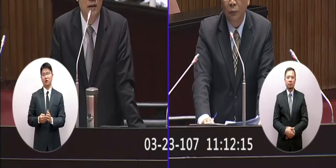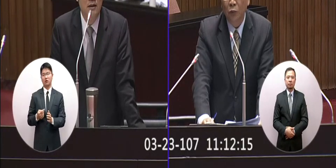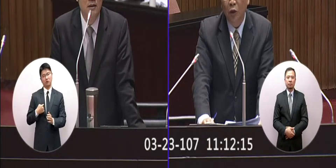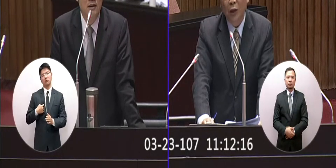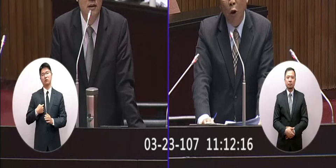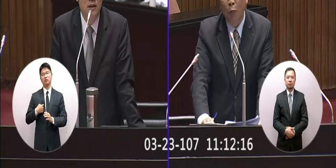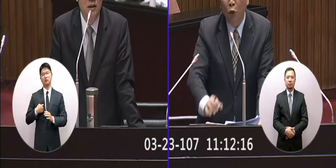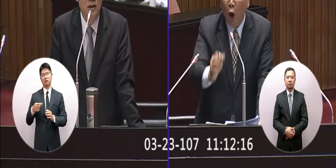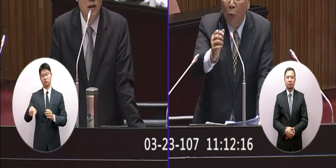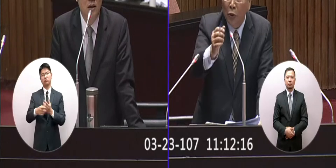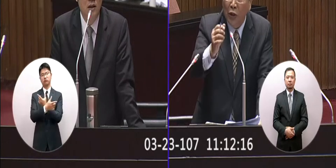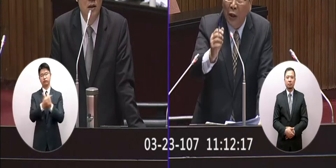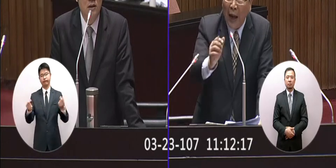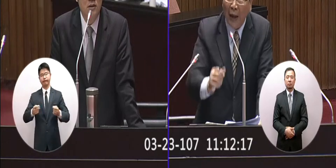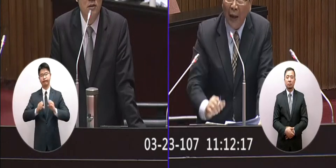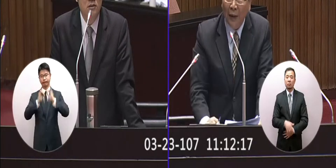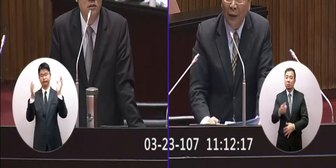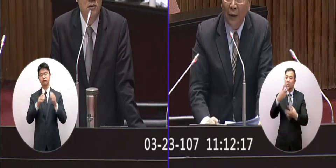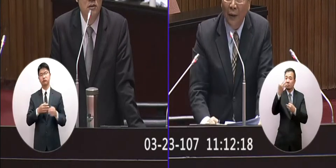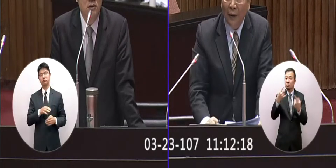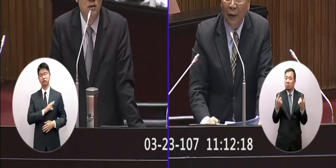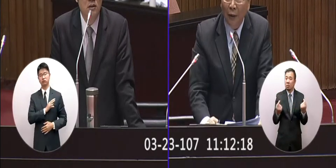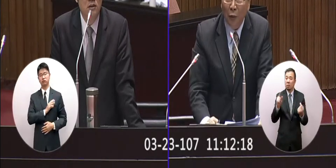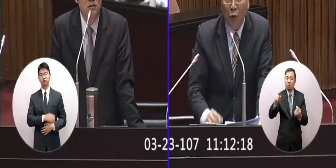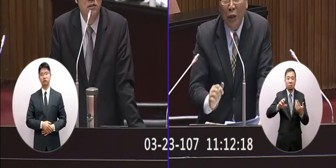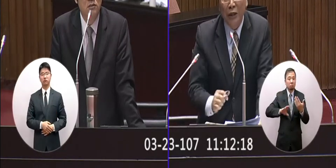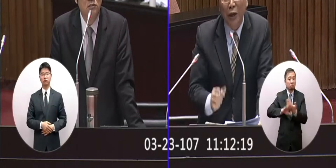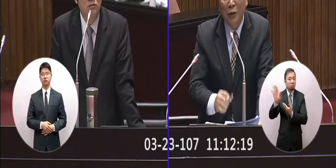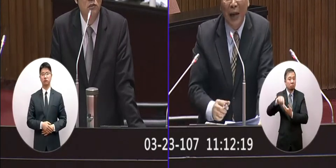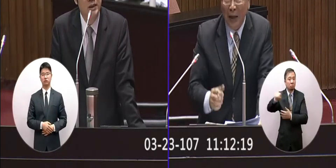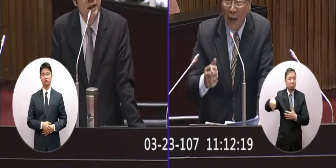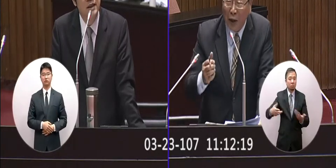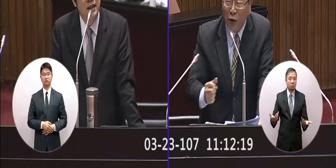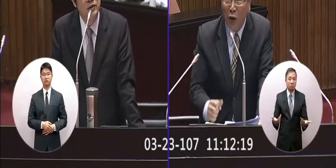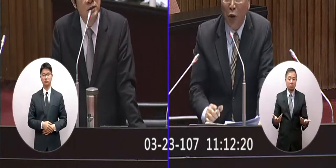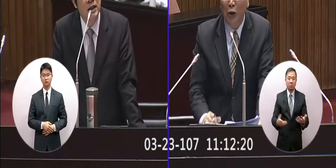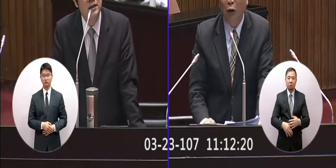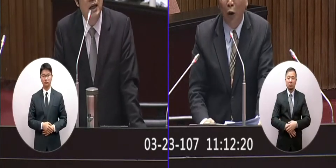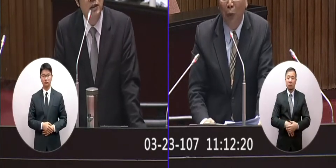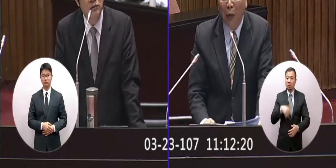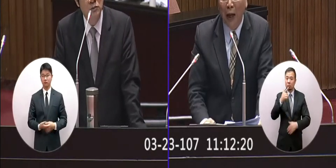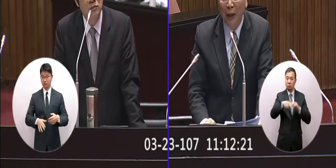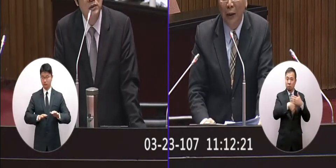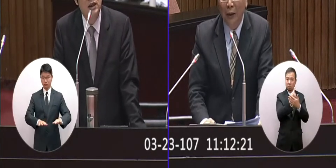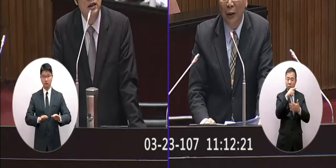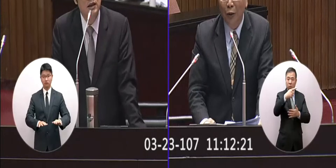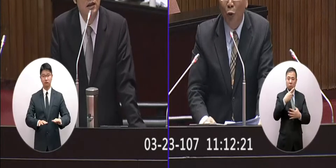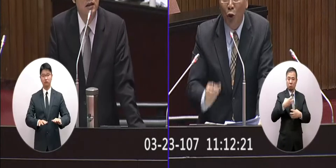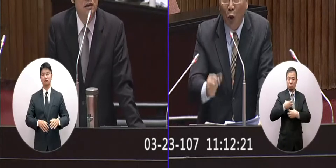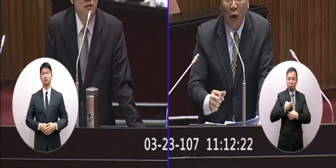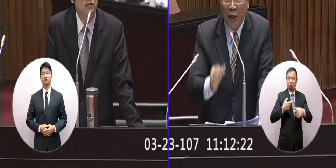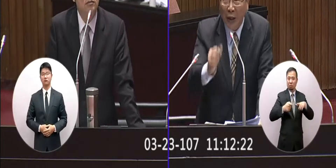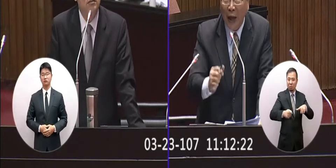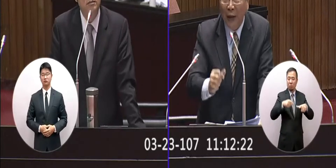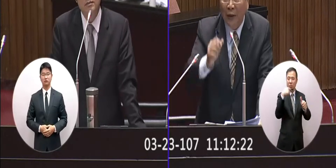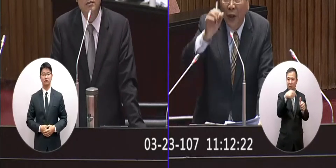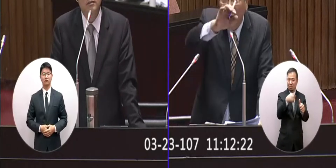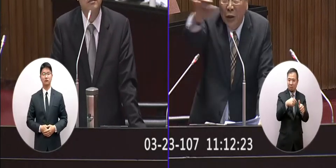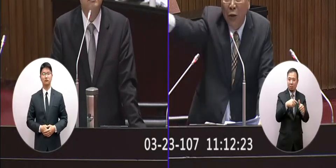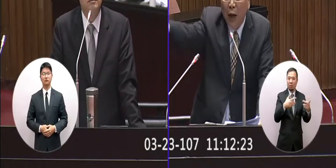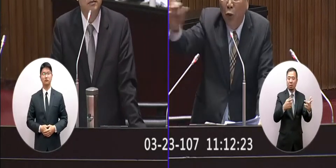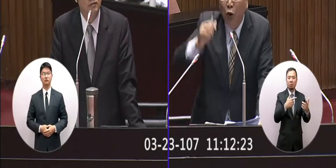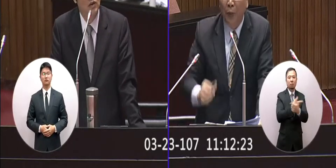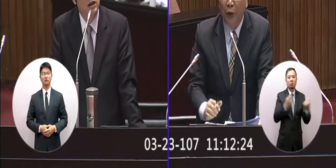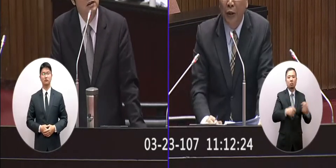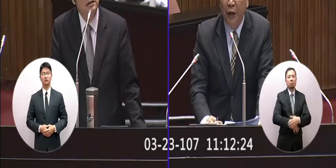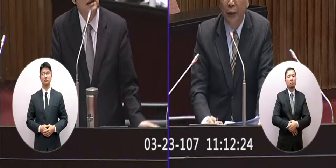同步的 啊同步其他呢不是只有三样只有军工教同步啊 那个 我说今天你